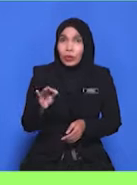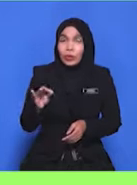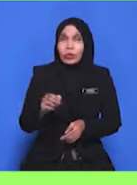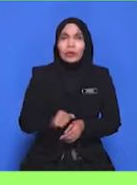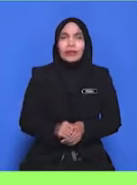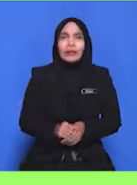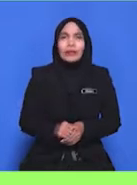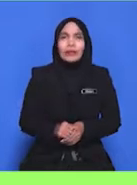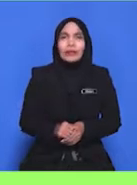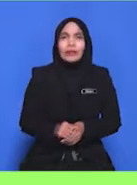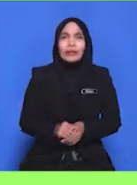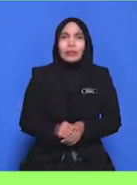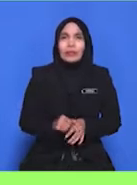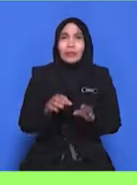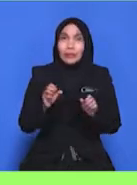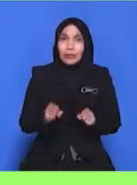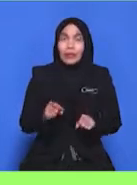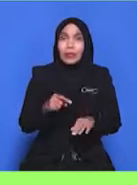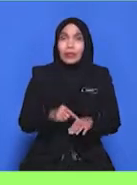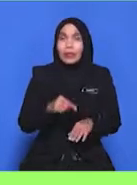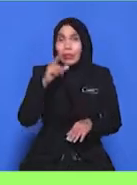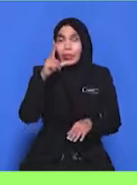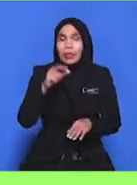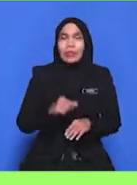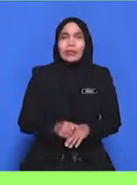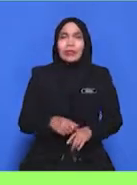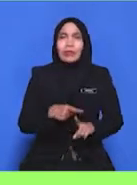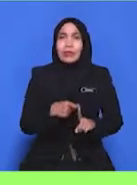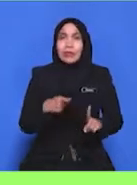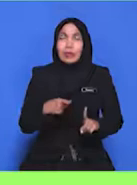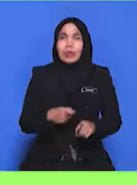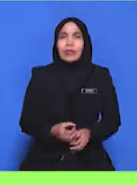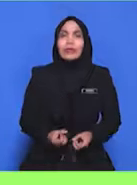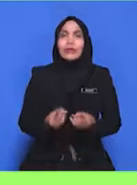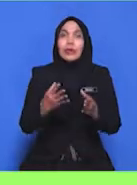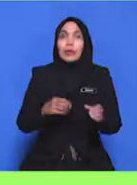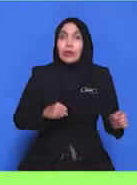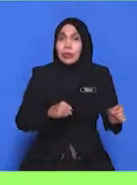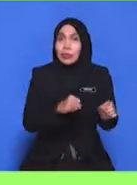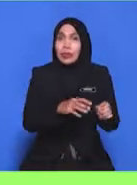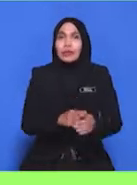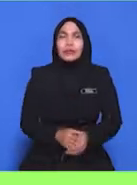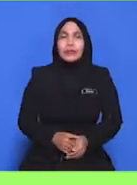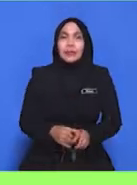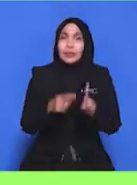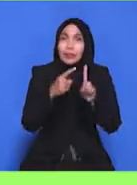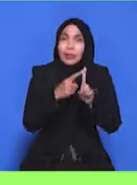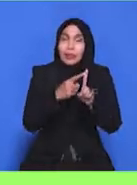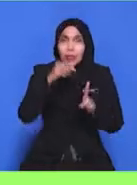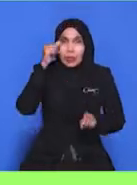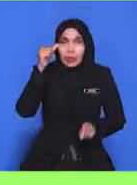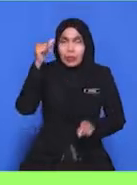Umayyah ini boleh dilihat daripada beberapa aspek, iaitu pertama,